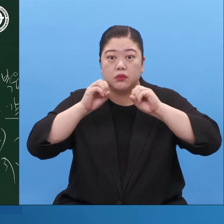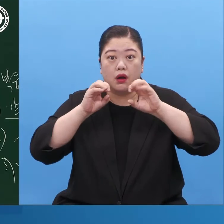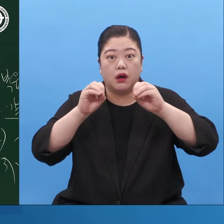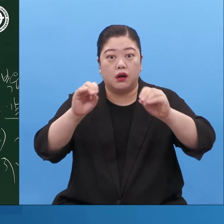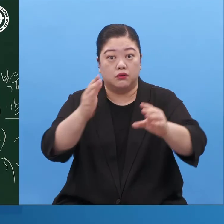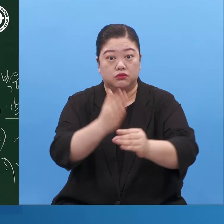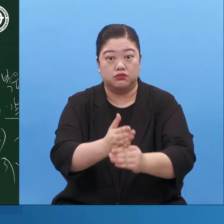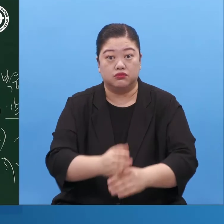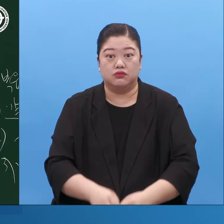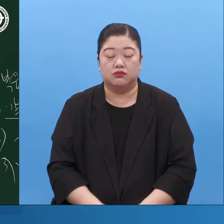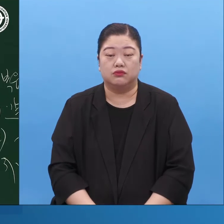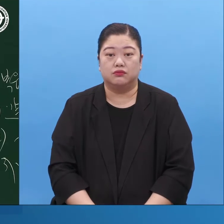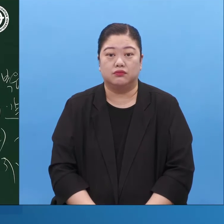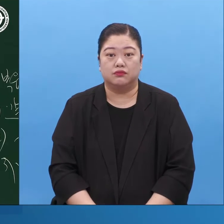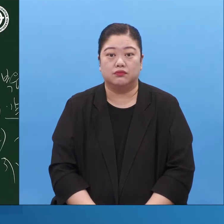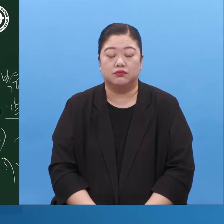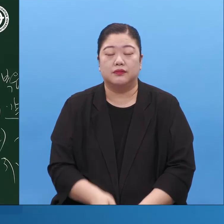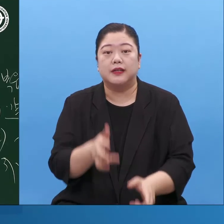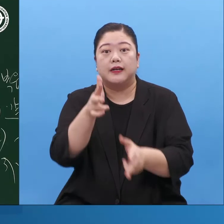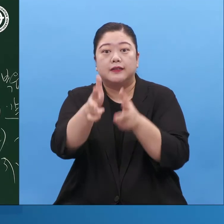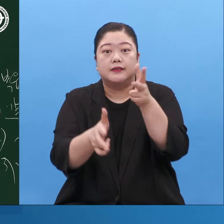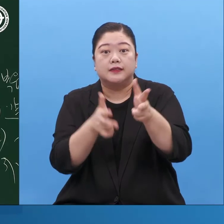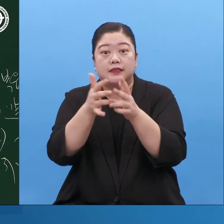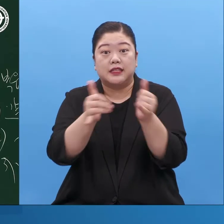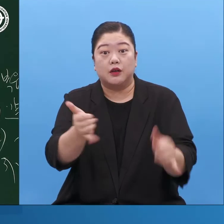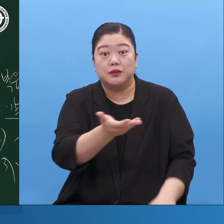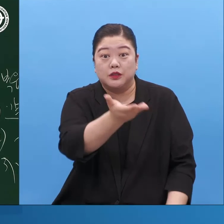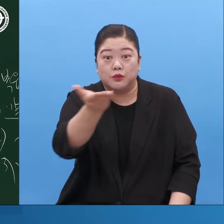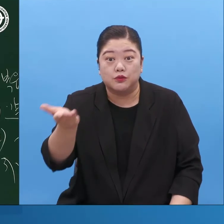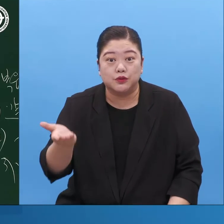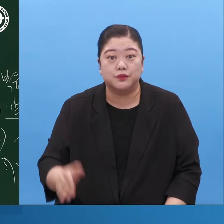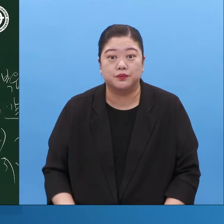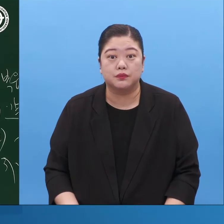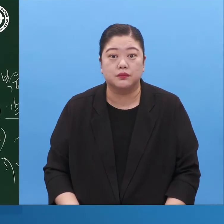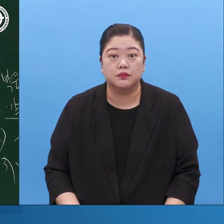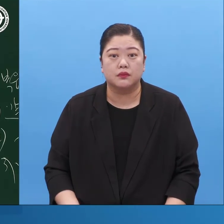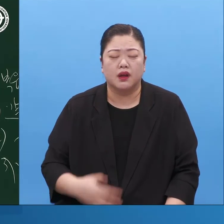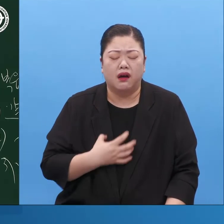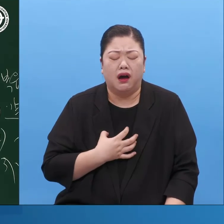산업인들은 아무 걱정하지 말고 진짜 능력을 회복해야 합니다.